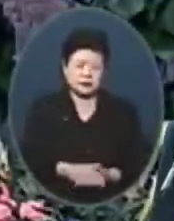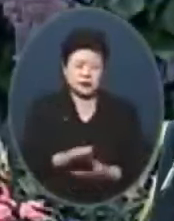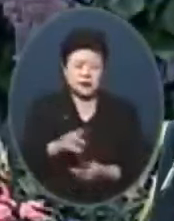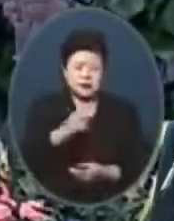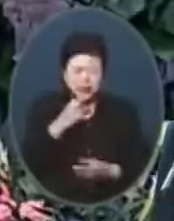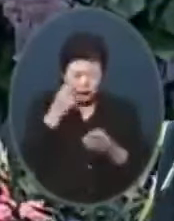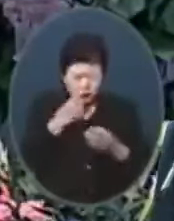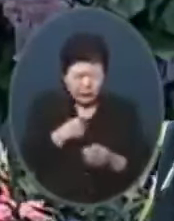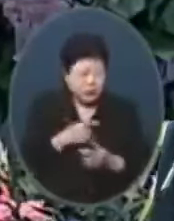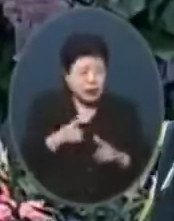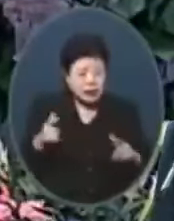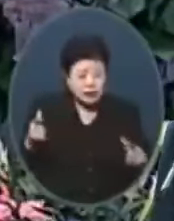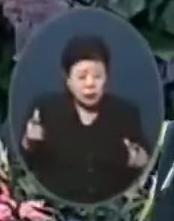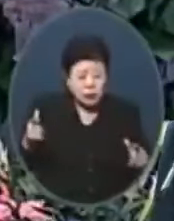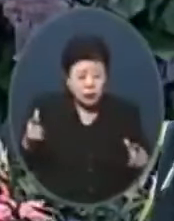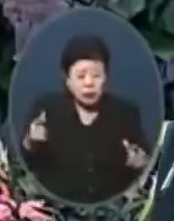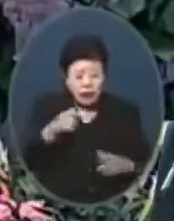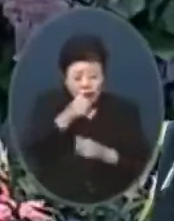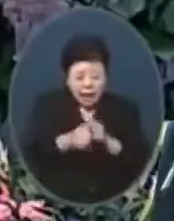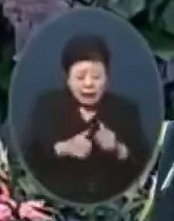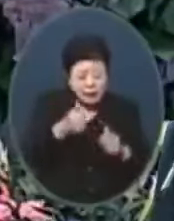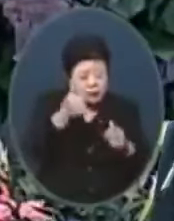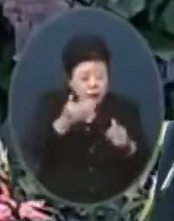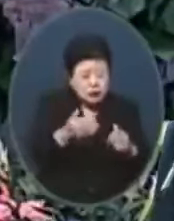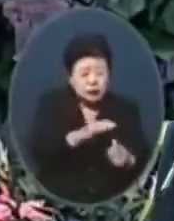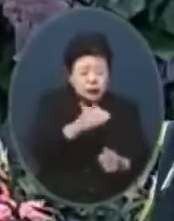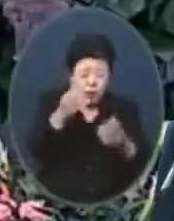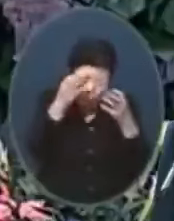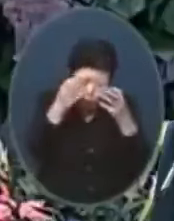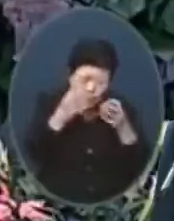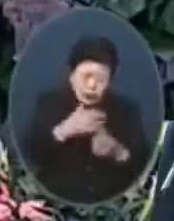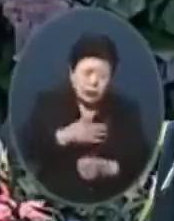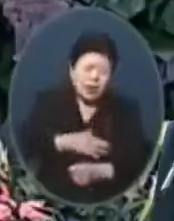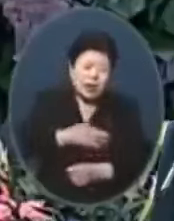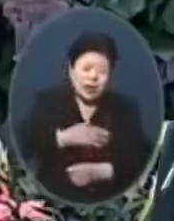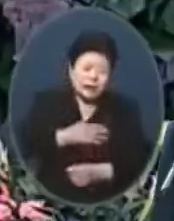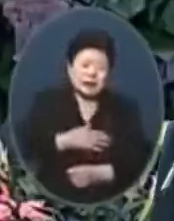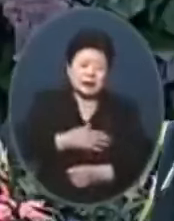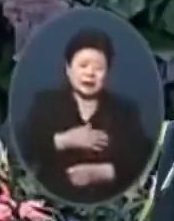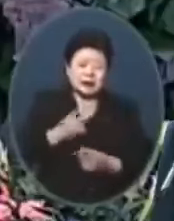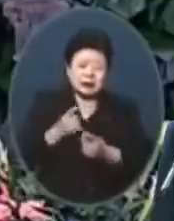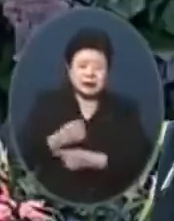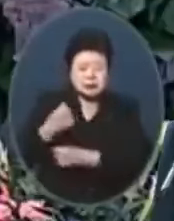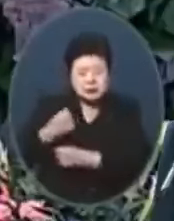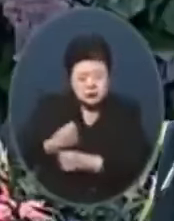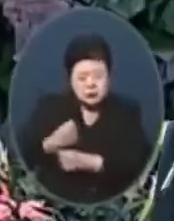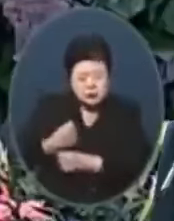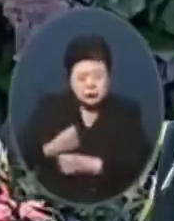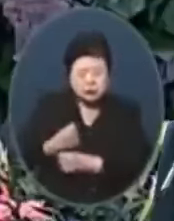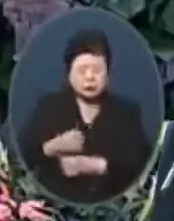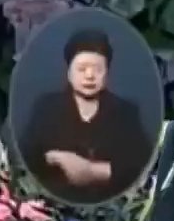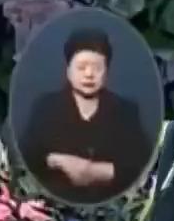우리만 고난당하는 것이 아니라 하나님께서도 우리의 고통을 대신 짊어지고